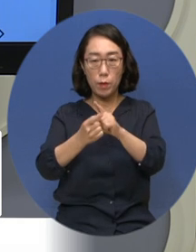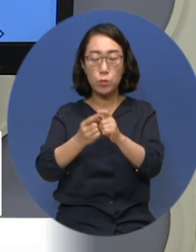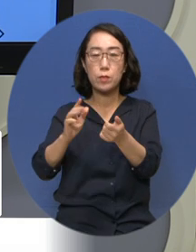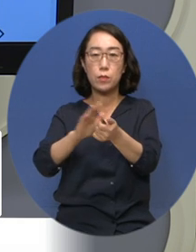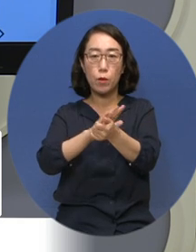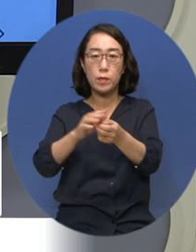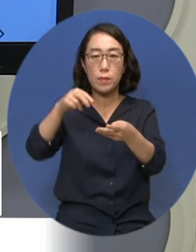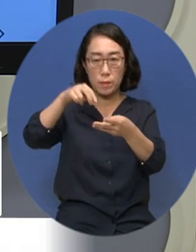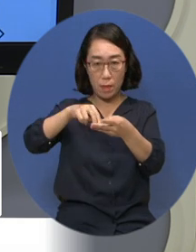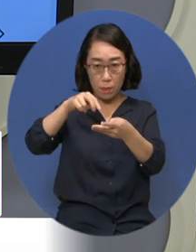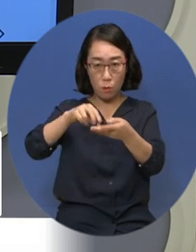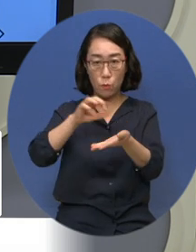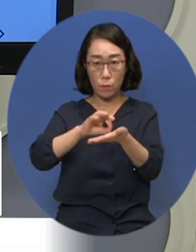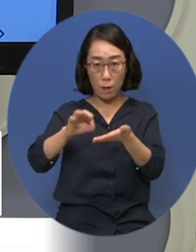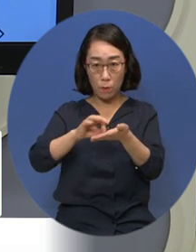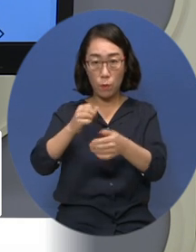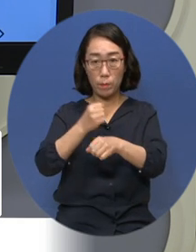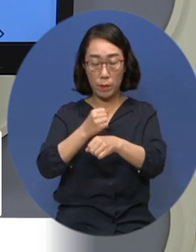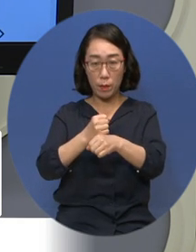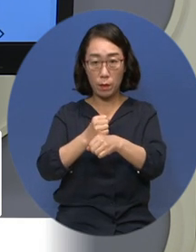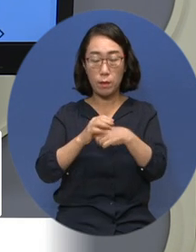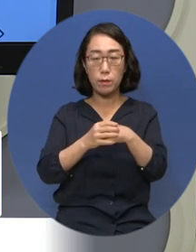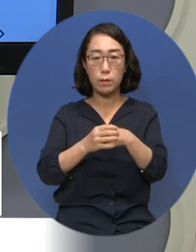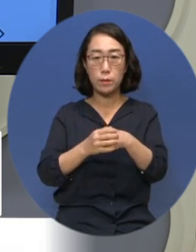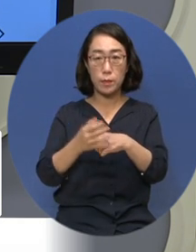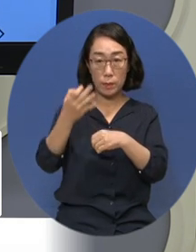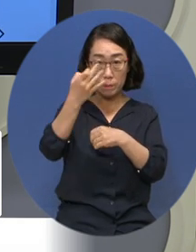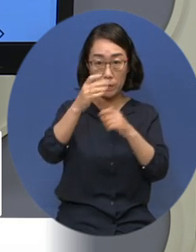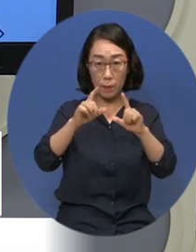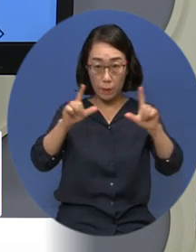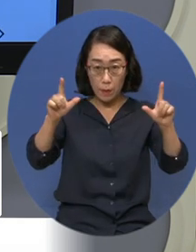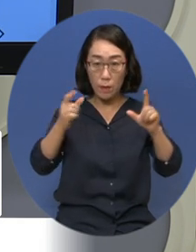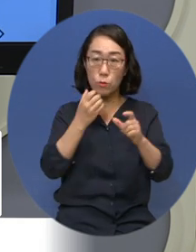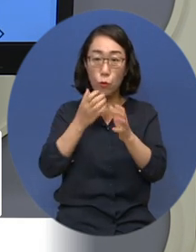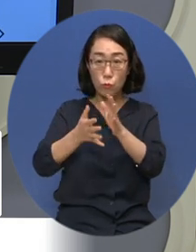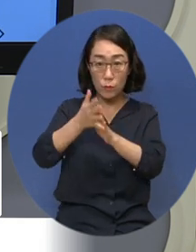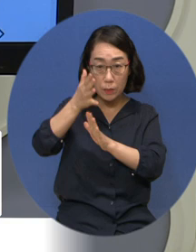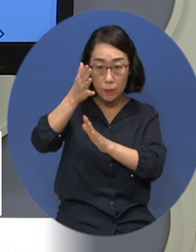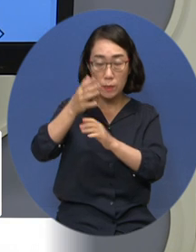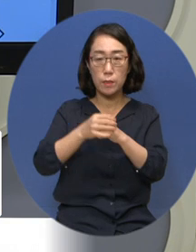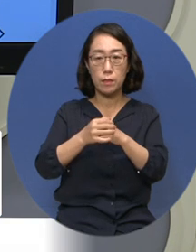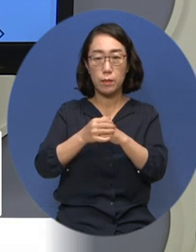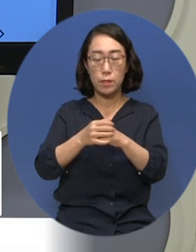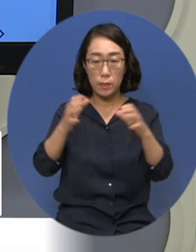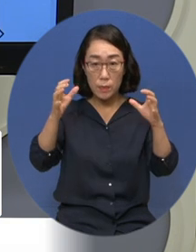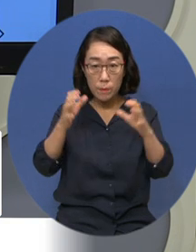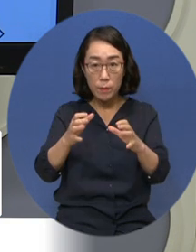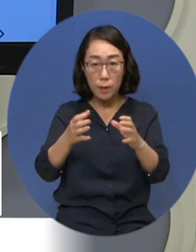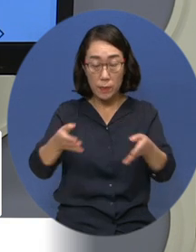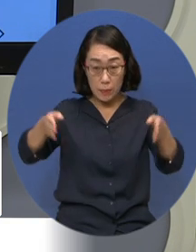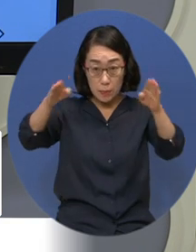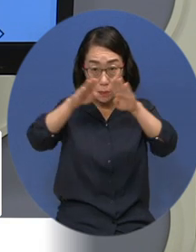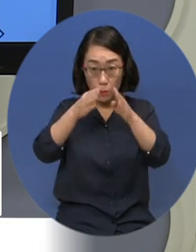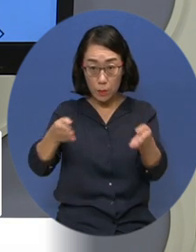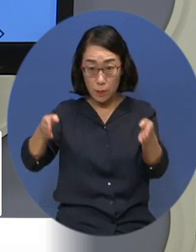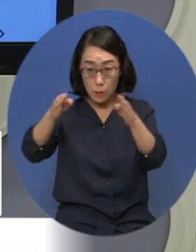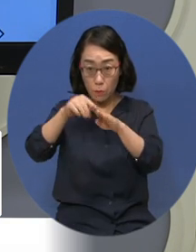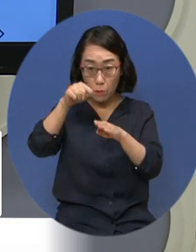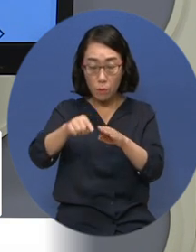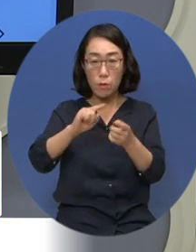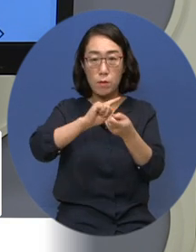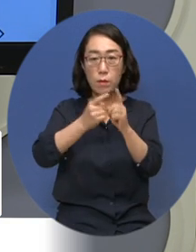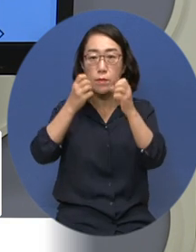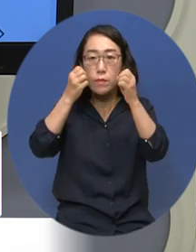탈바꿈 하는데요 지난 14일 서울 씨가 장애인들이 집단 생활을 했던 거주 시설을 새로운 주거